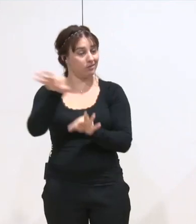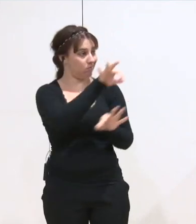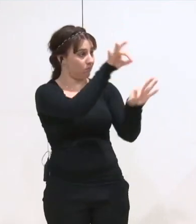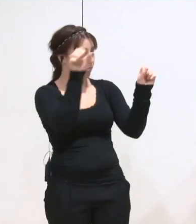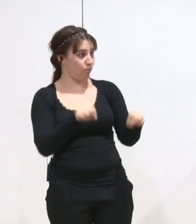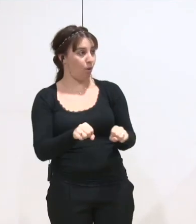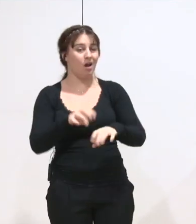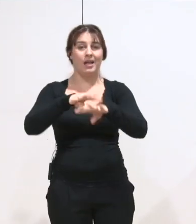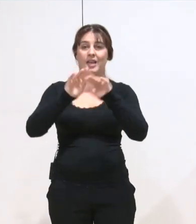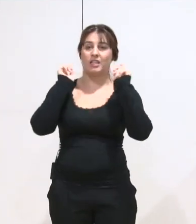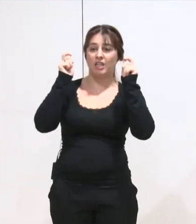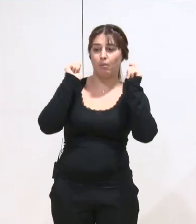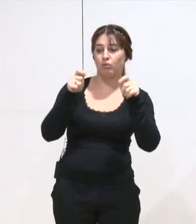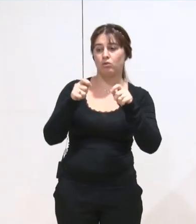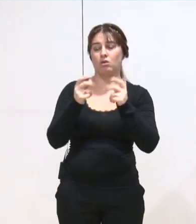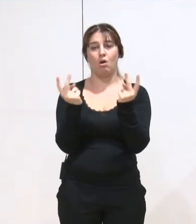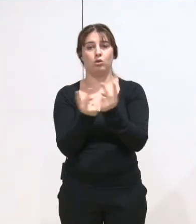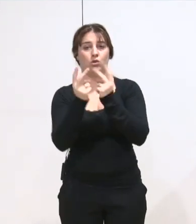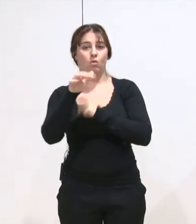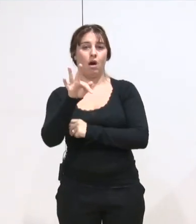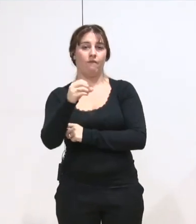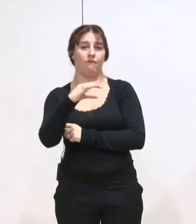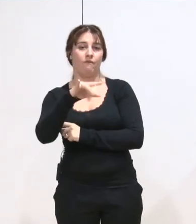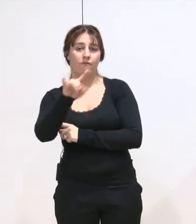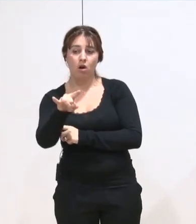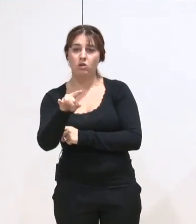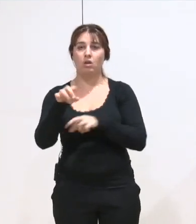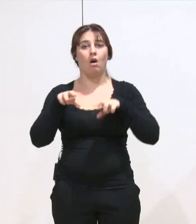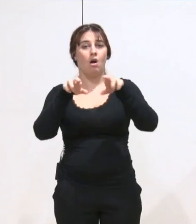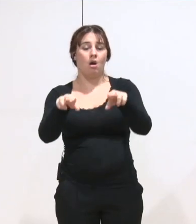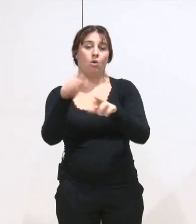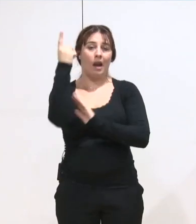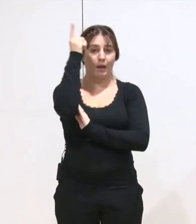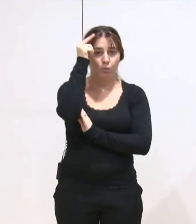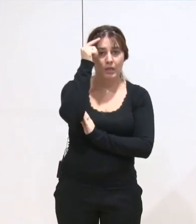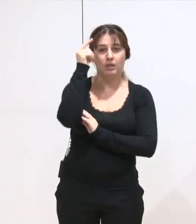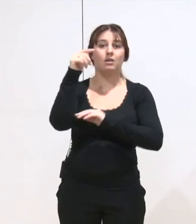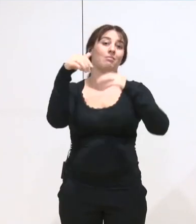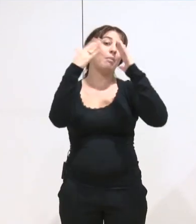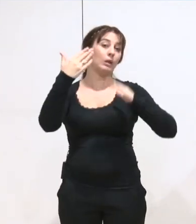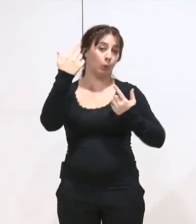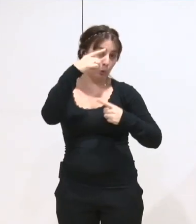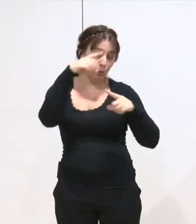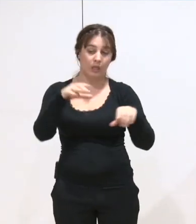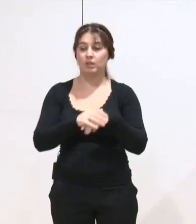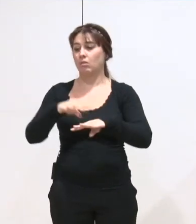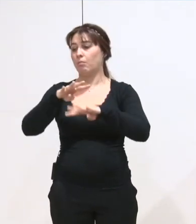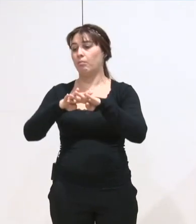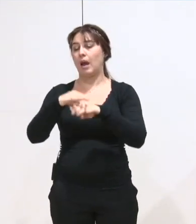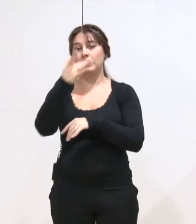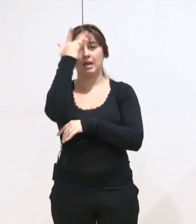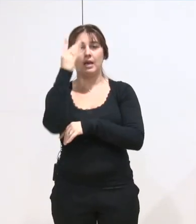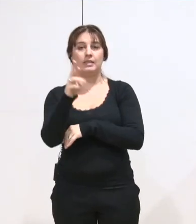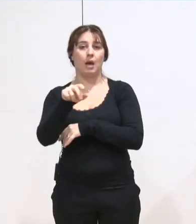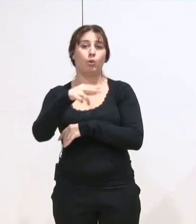Quartier Capuche, boulevard Foch, square Mangin, rue de la République, maison du tourisme, quartier Saint-Bruno, place Terray,